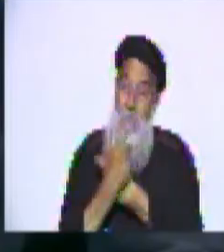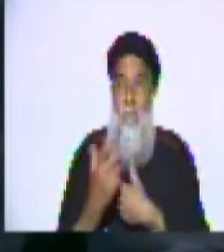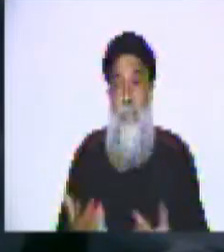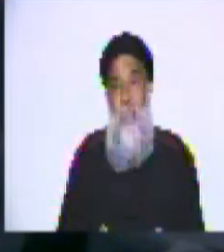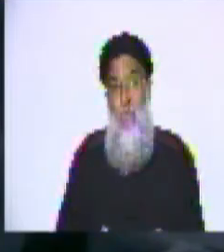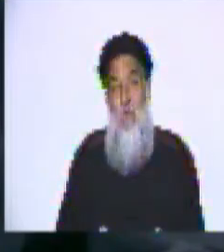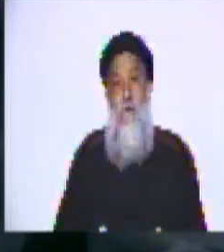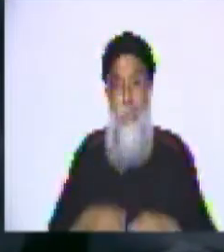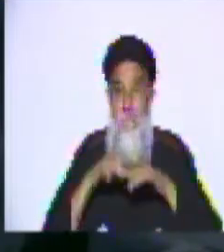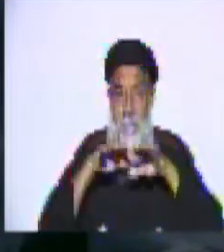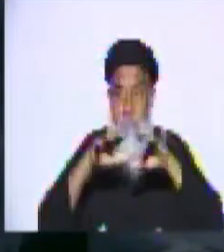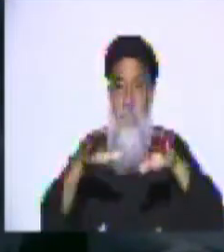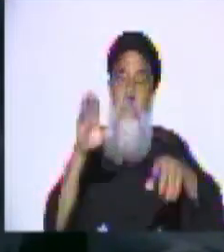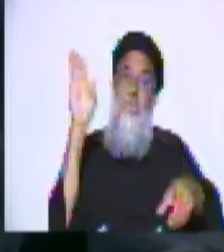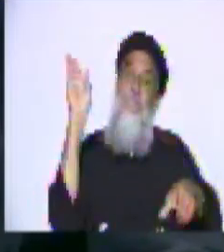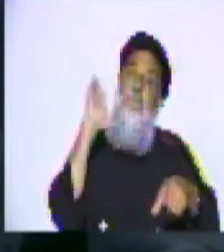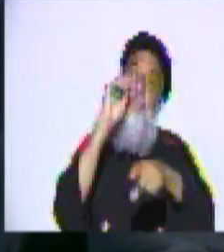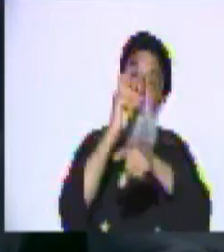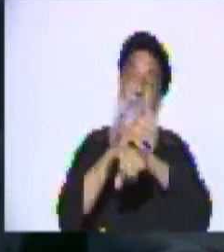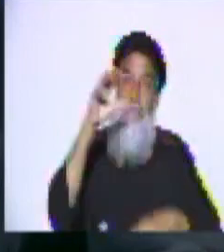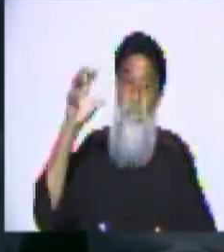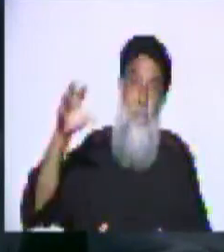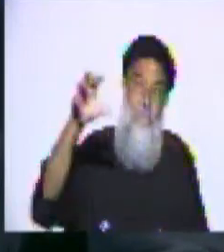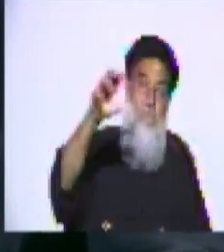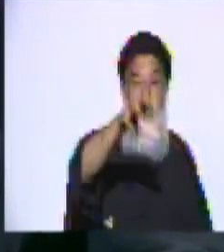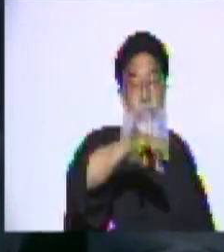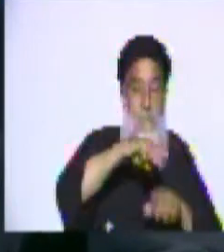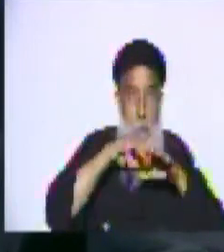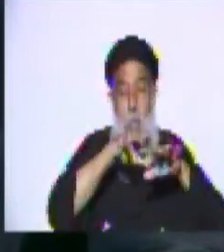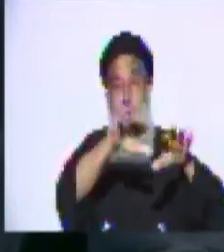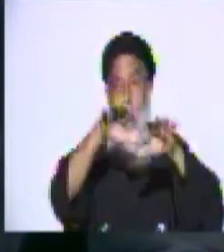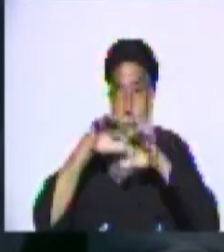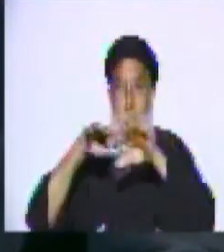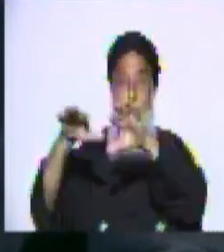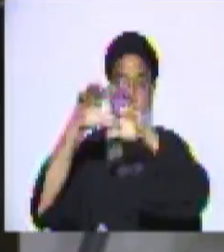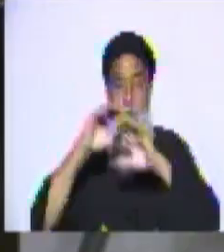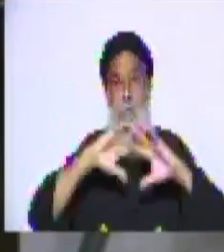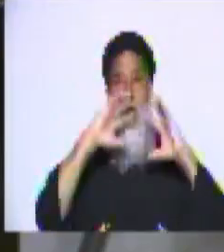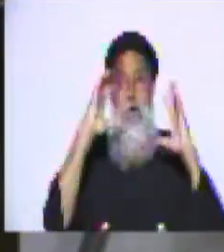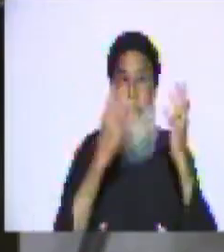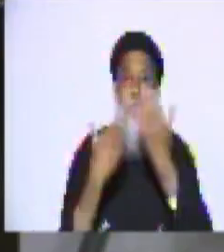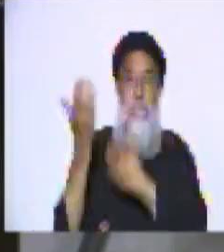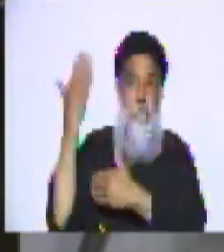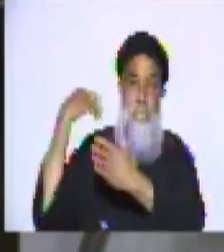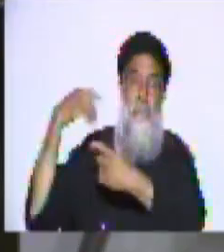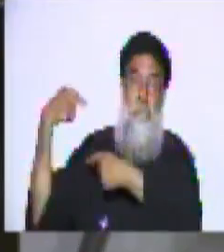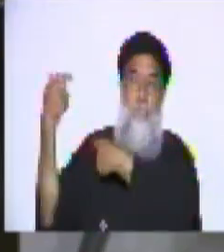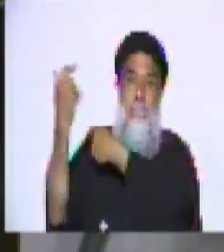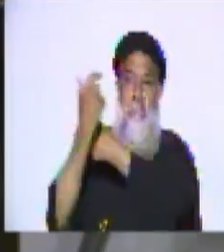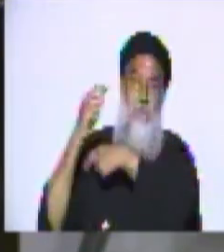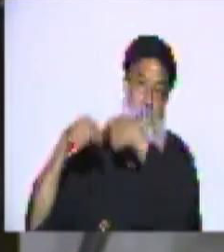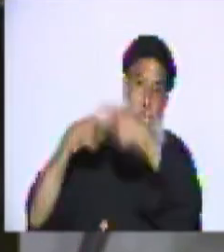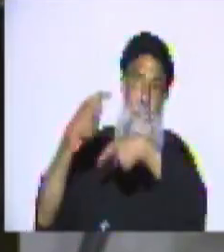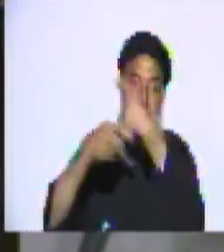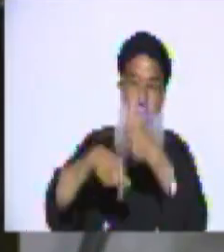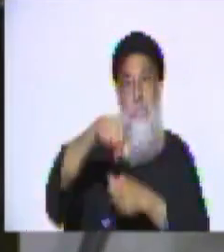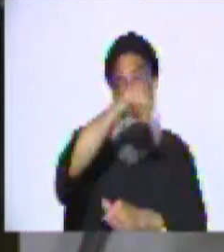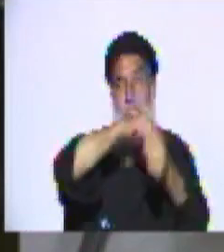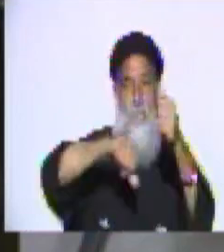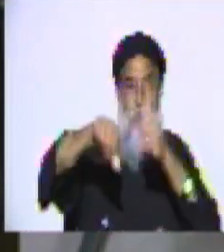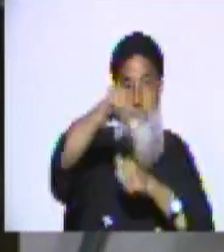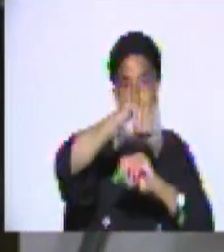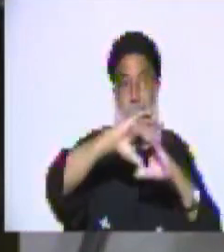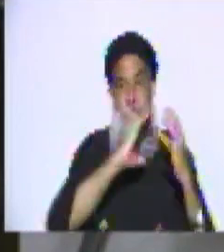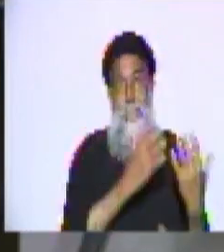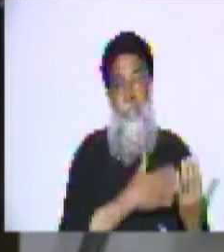الرسل قرزوا بيها. اكيد. والاباء الاولين يعني حفظوها. طبعا. وعلى جيل بعد جيل بنحفظ